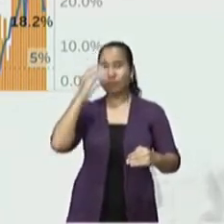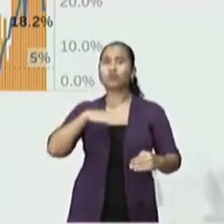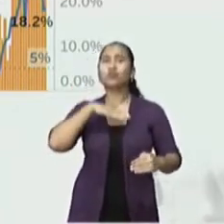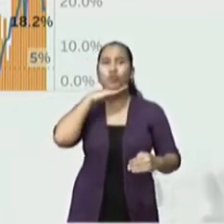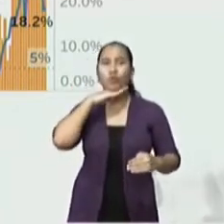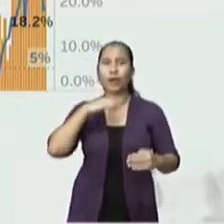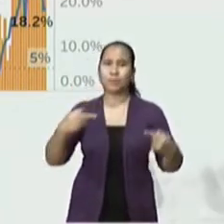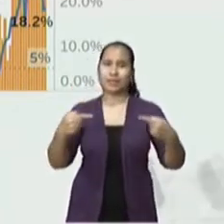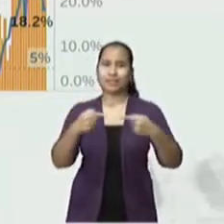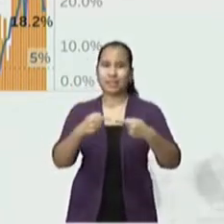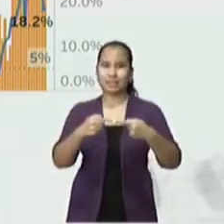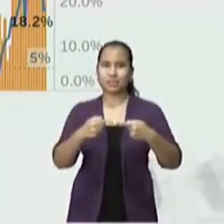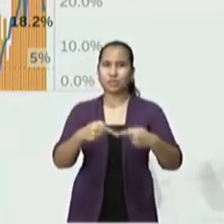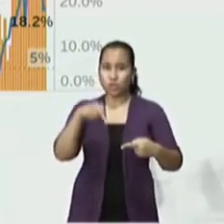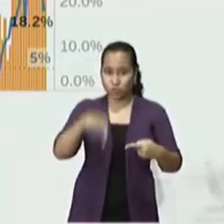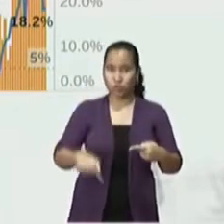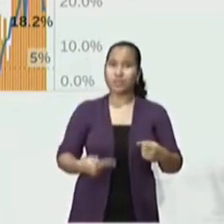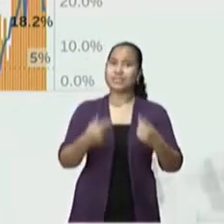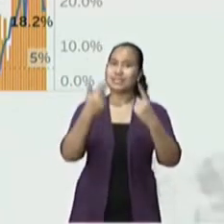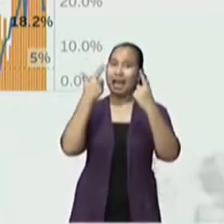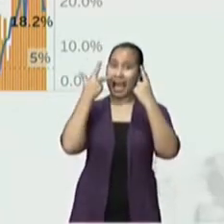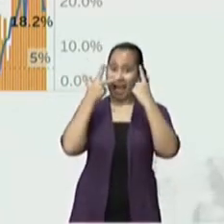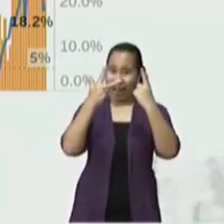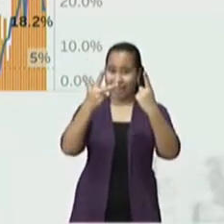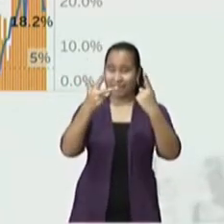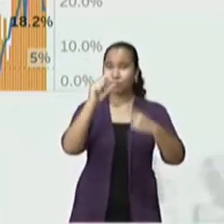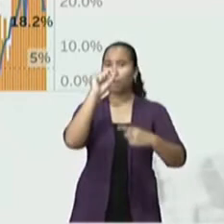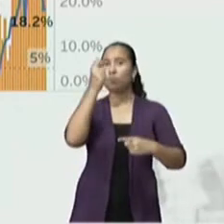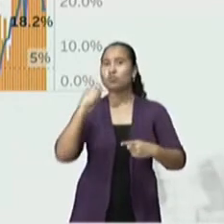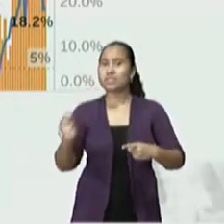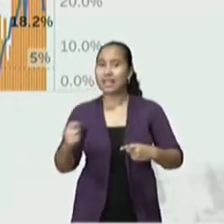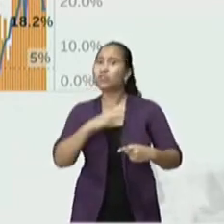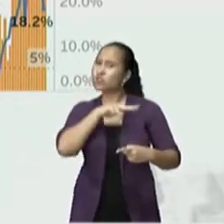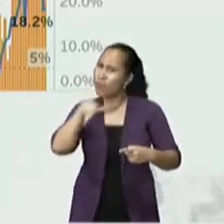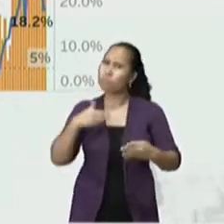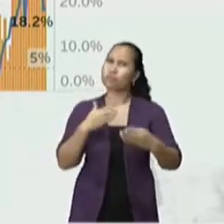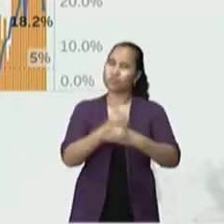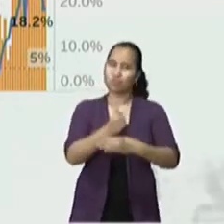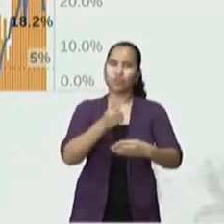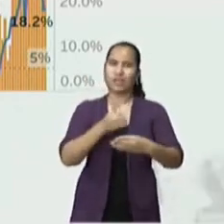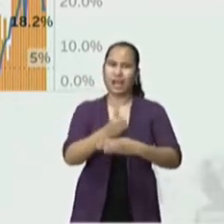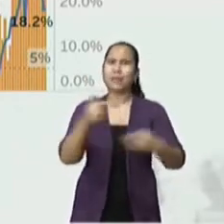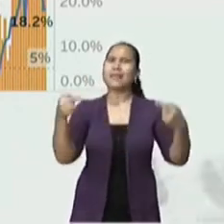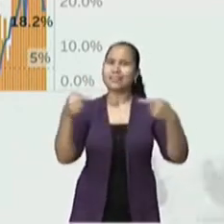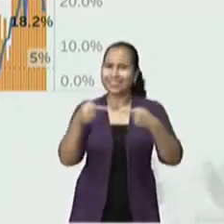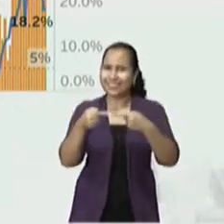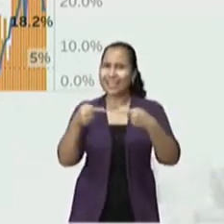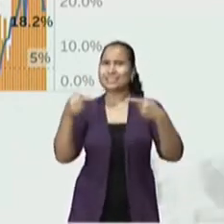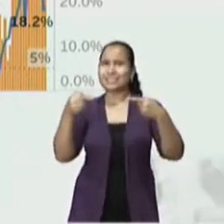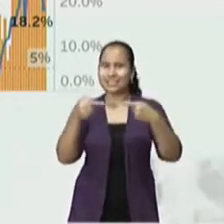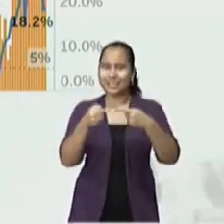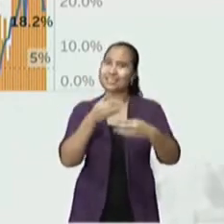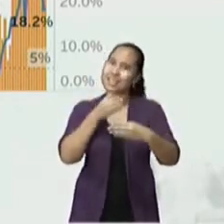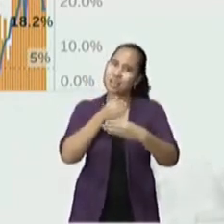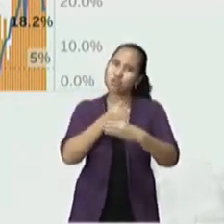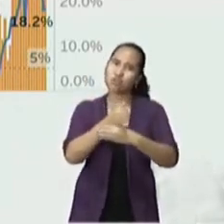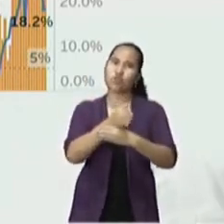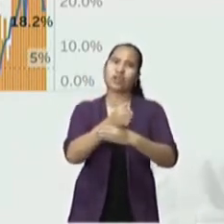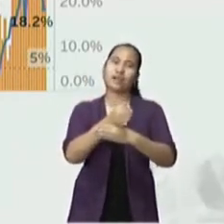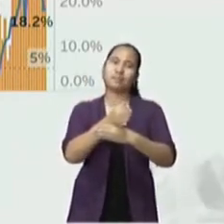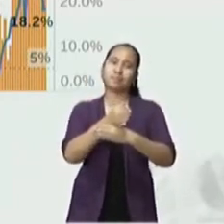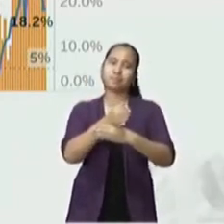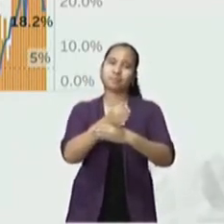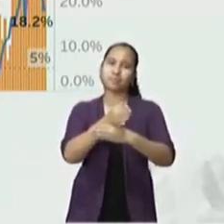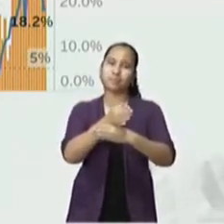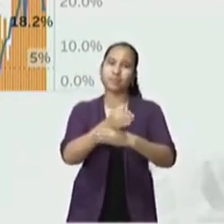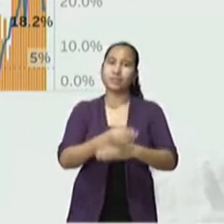de 18%. Dus we moeten nog steeds verder gaan met het driftig testen en driftig kijken. Dus zodra